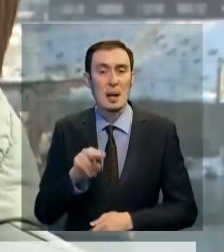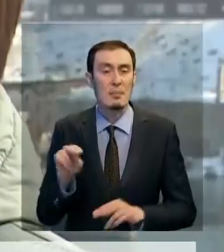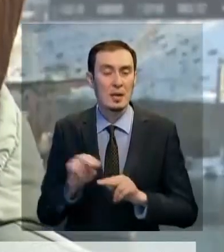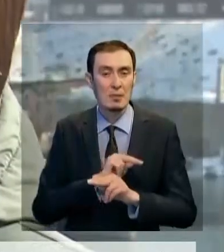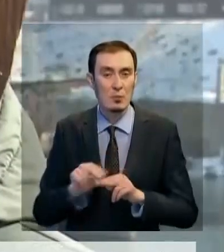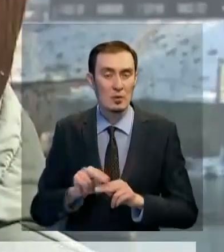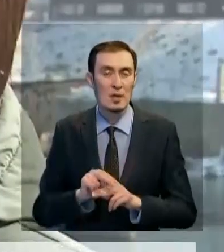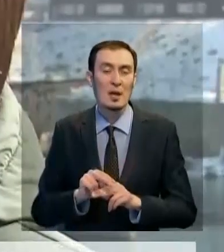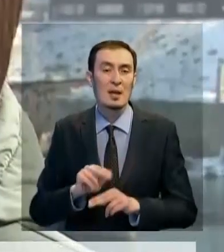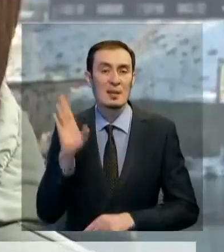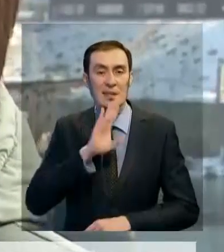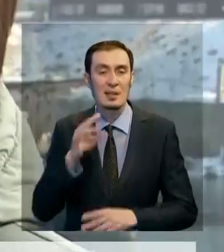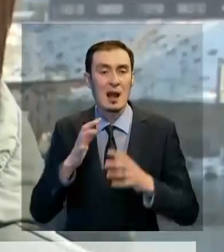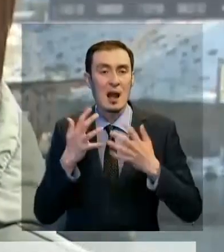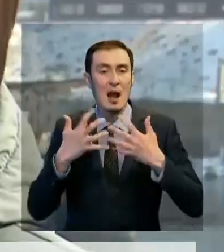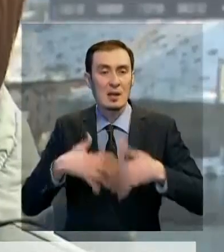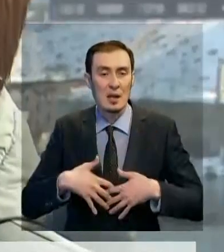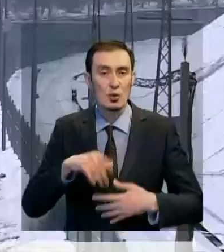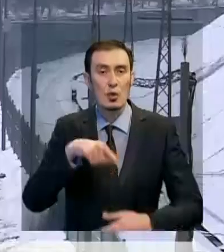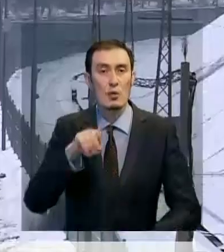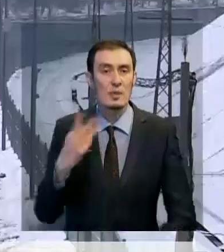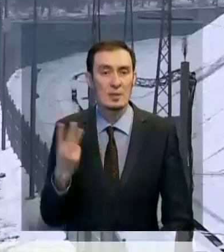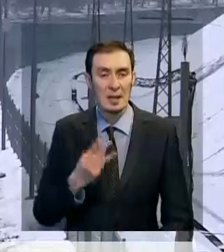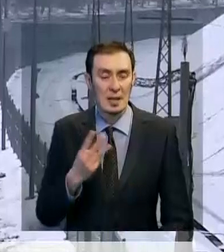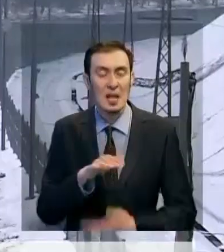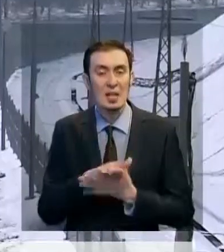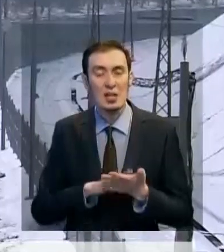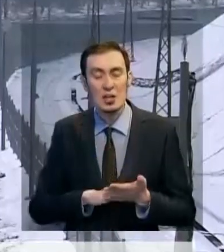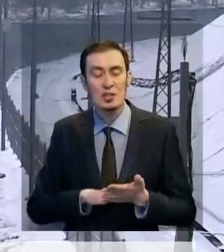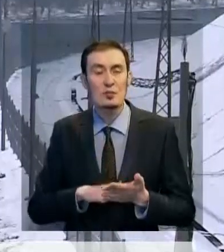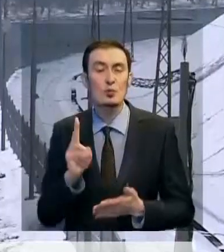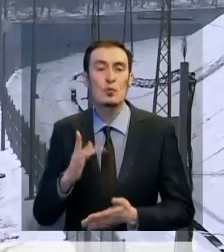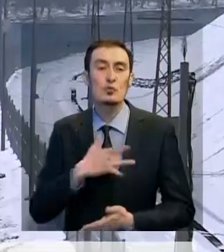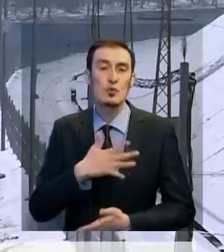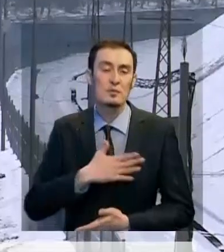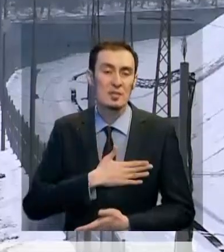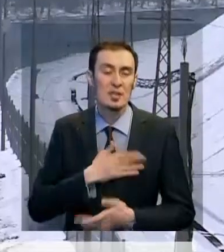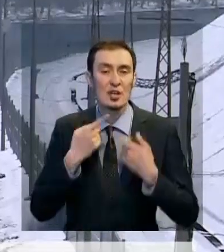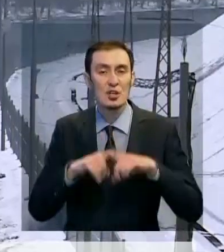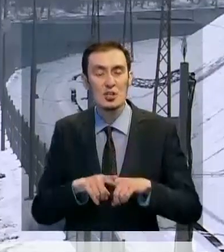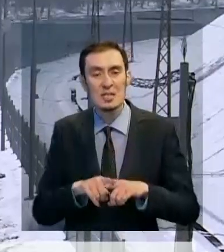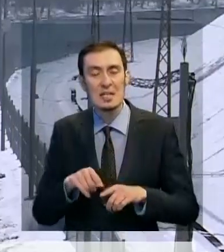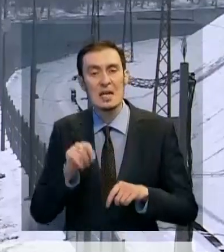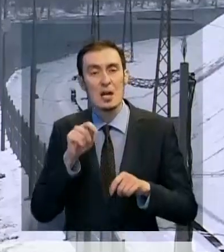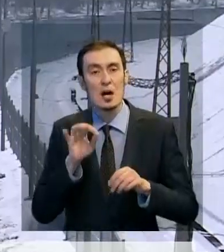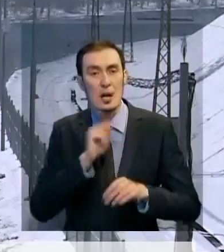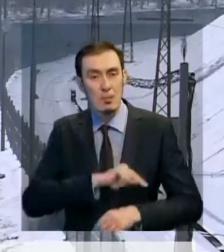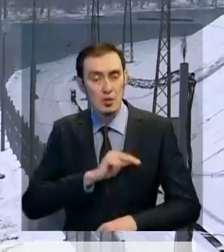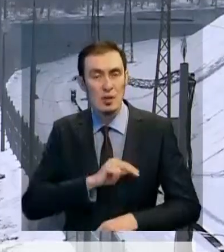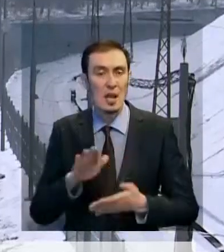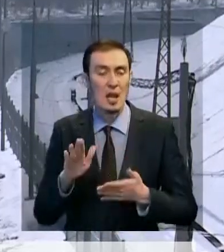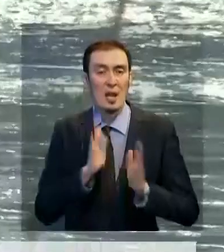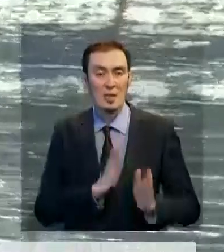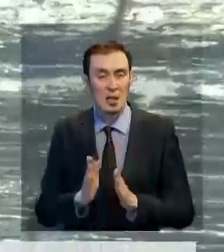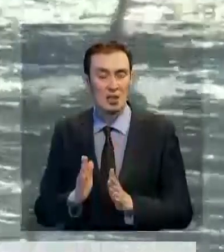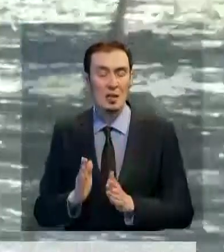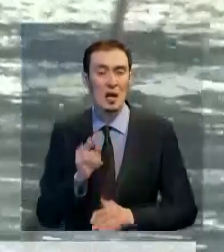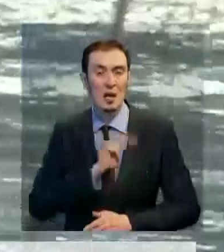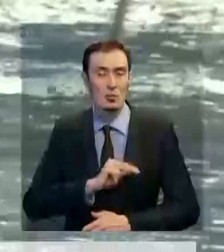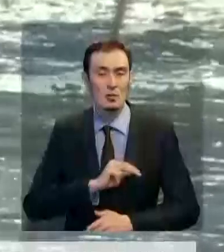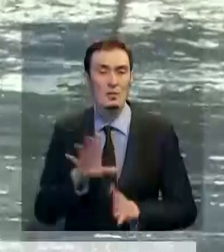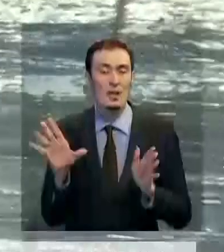ремонт гидроагрегат номер 3. О дальнейшей судьбе и форме собственности технически исправных и отлаженных как единый